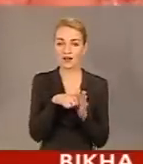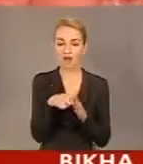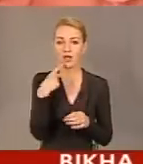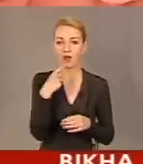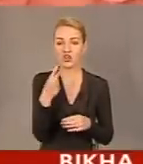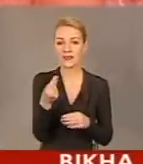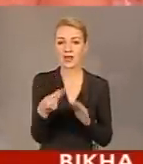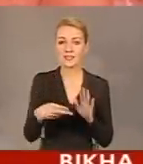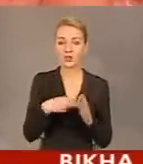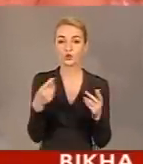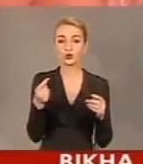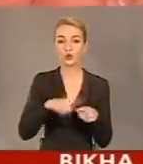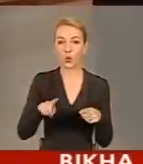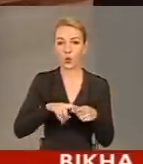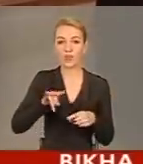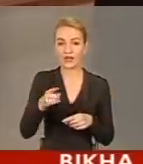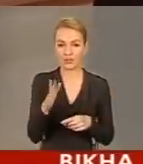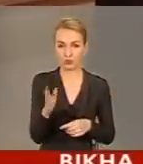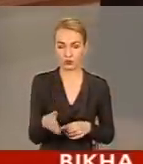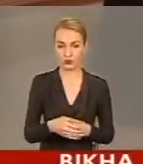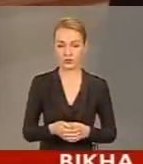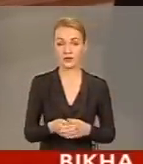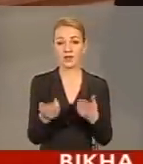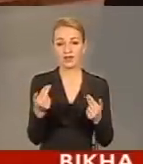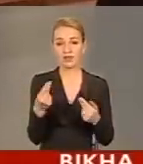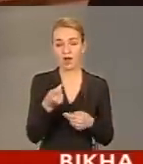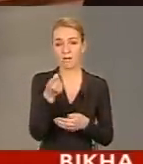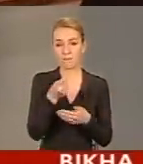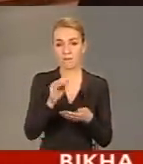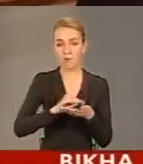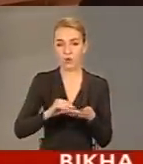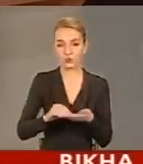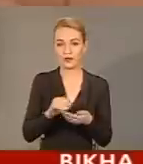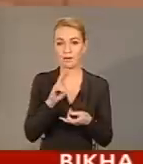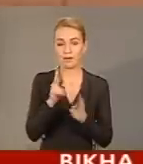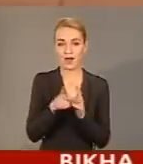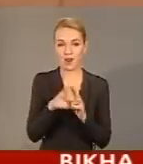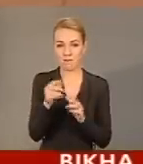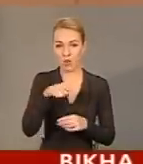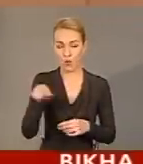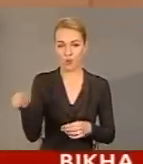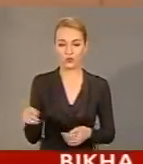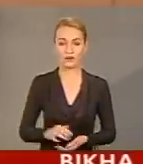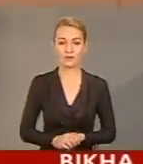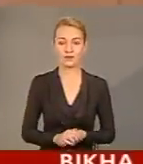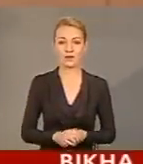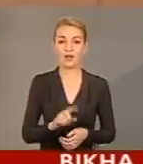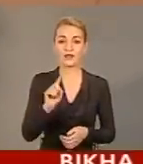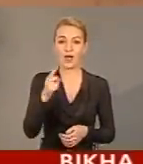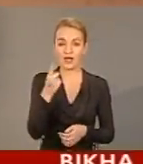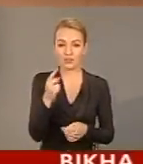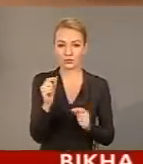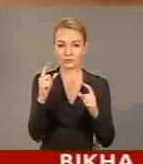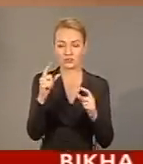на цінниках скоро дірки будуть. Да, ну малюємо, звісно, перемалюємо. То в нас на гривничку раз,